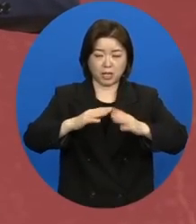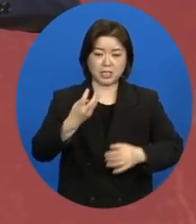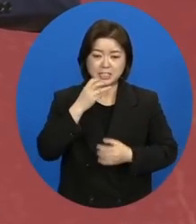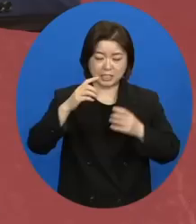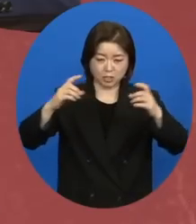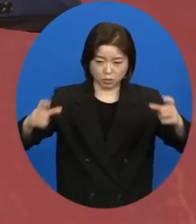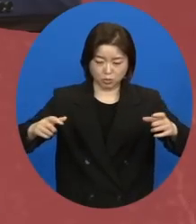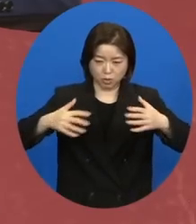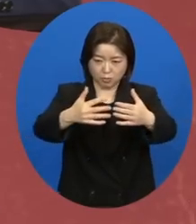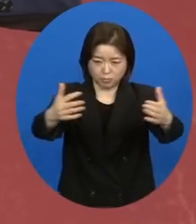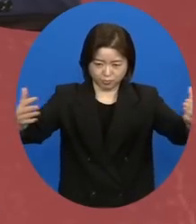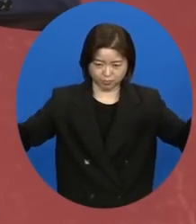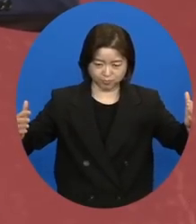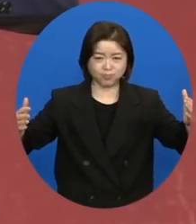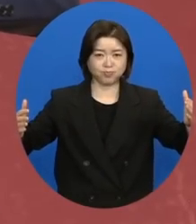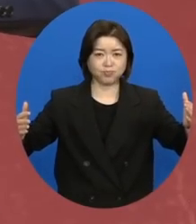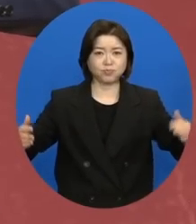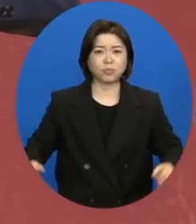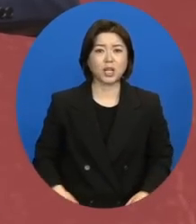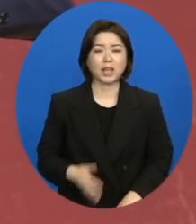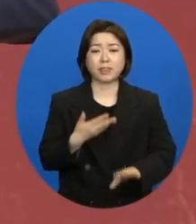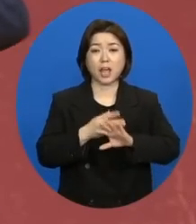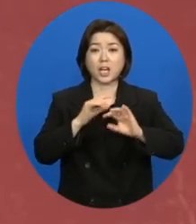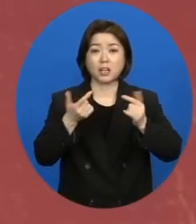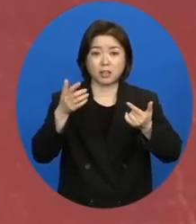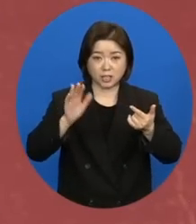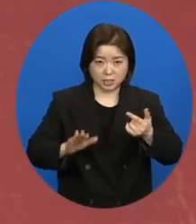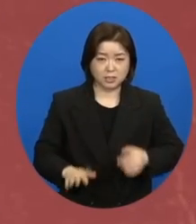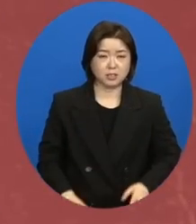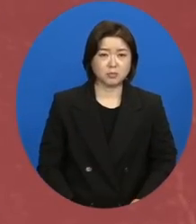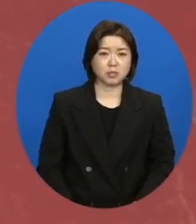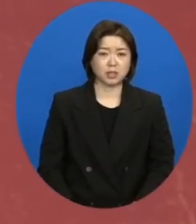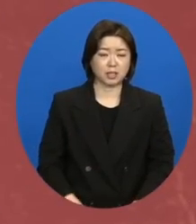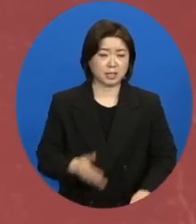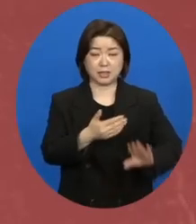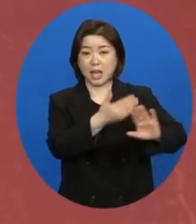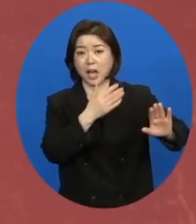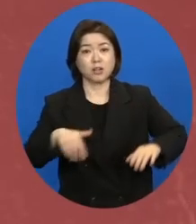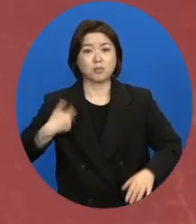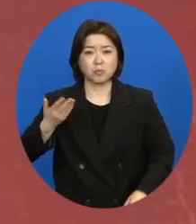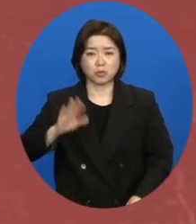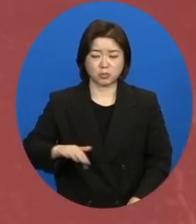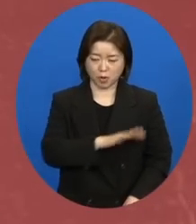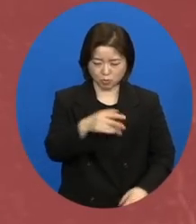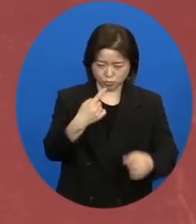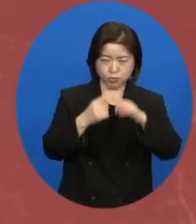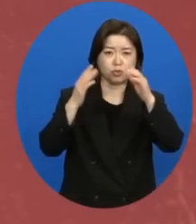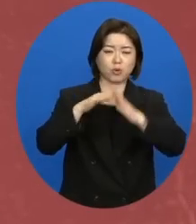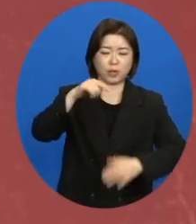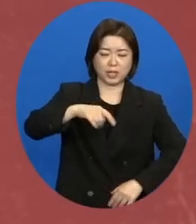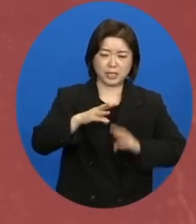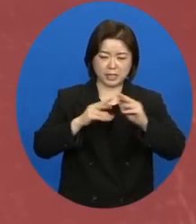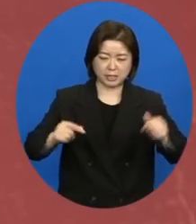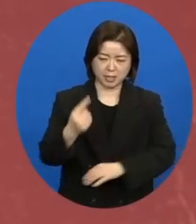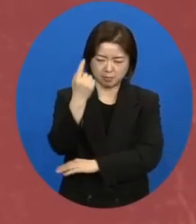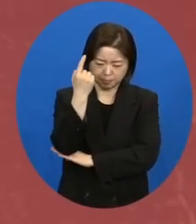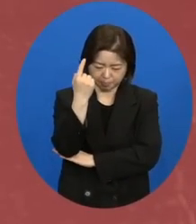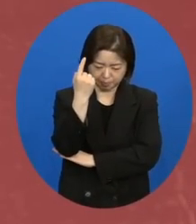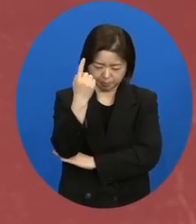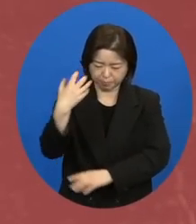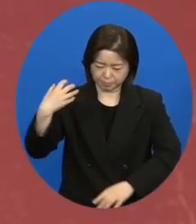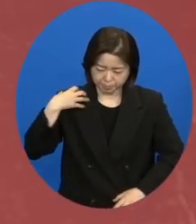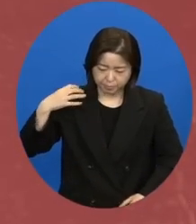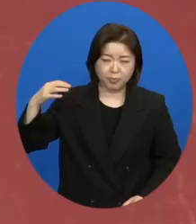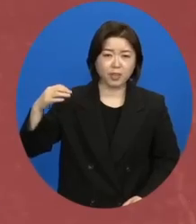때, 다른 건 아닐지라도 남들은 몰라도 우리 교회가 이 땅을 지킨다는 사명감을